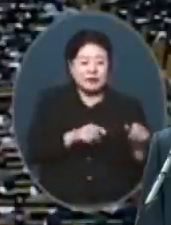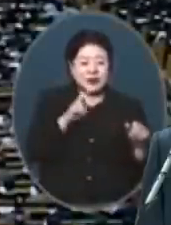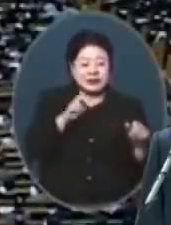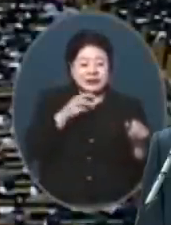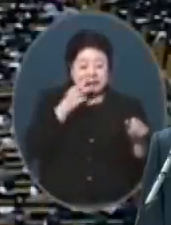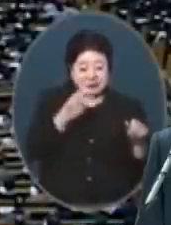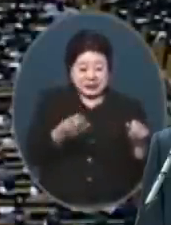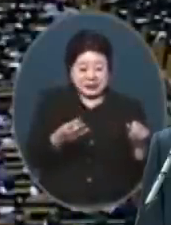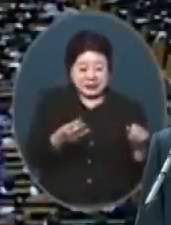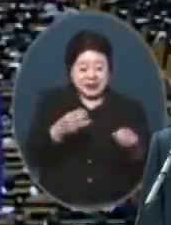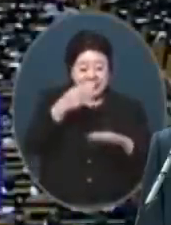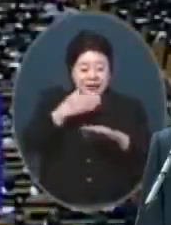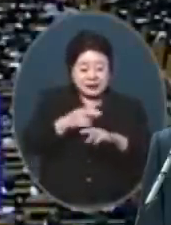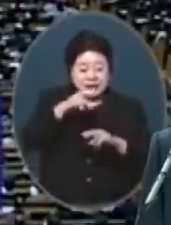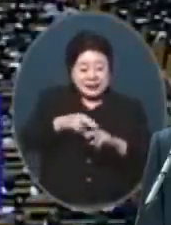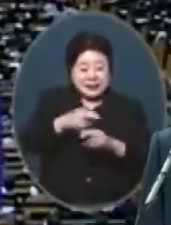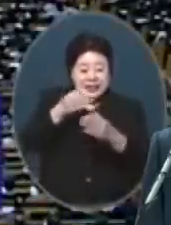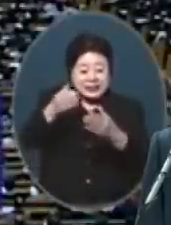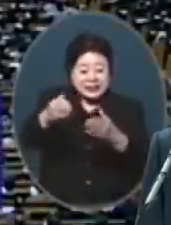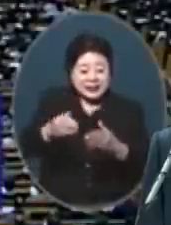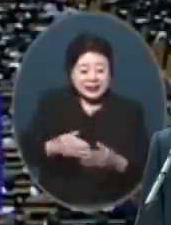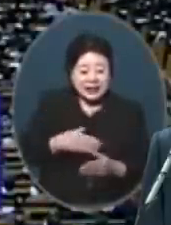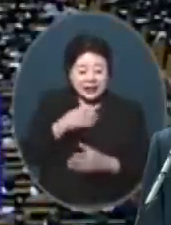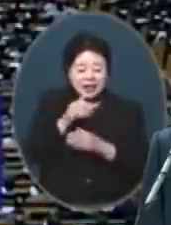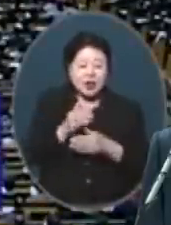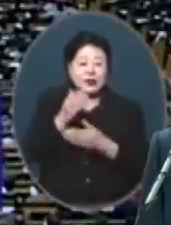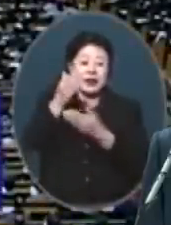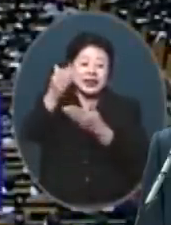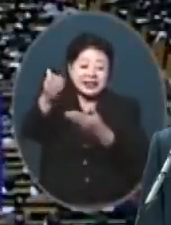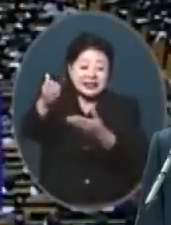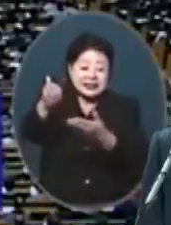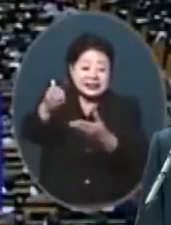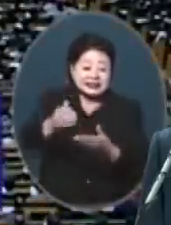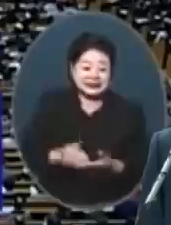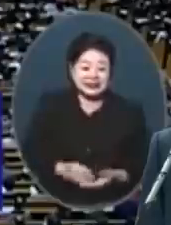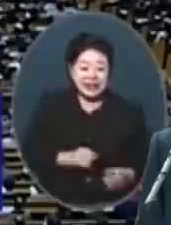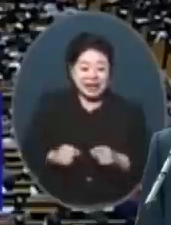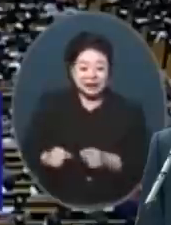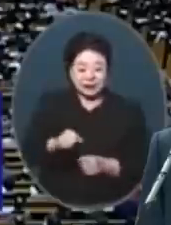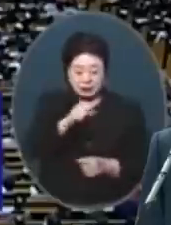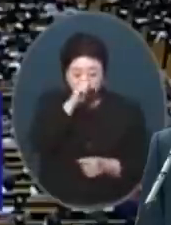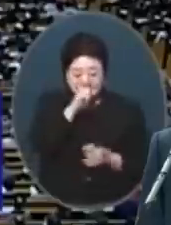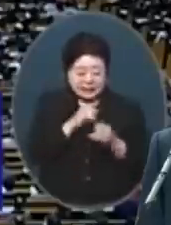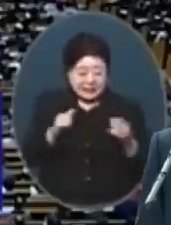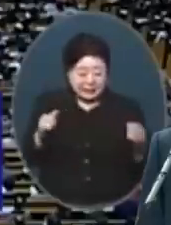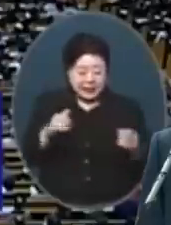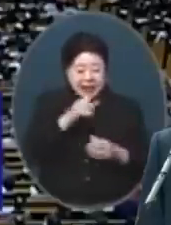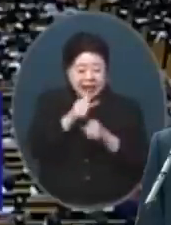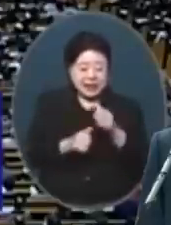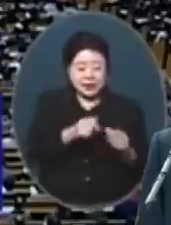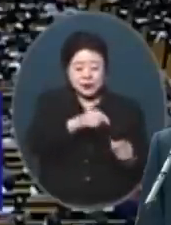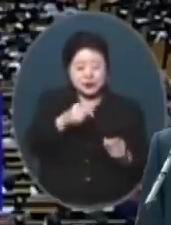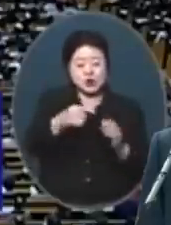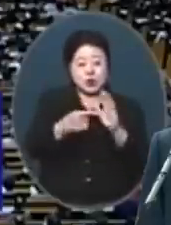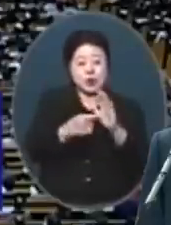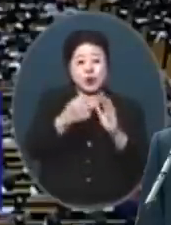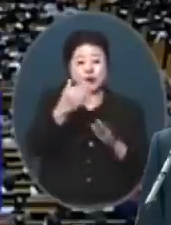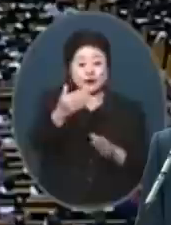23절에 감사로 제사를 드리는 자가 나를 영화롭게 하느니 그 행위를 옳게 하는 자에게 내가 하나님의 구원을